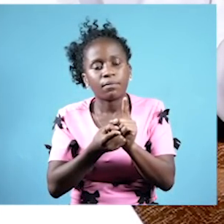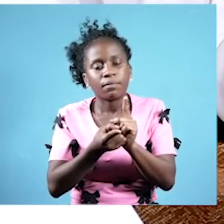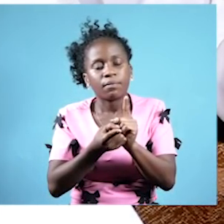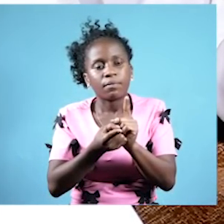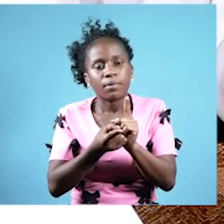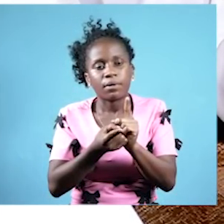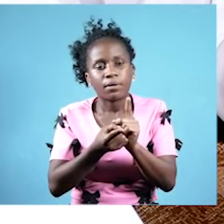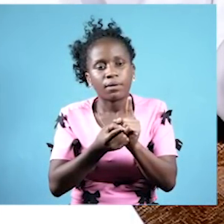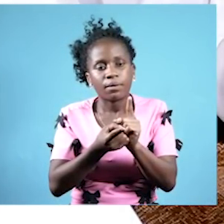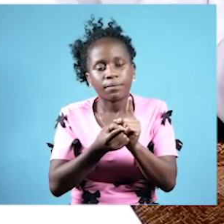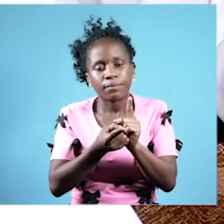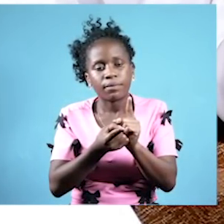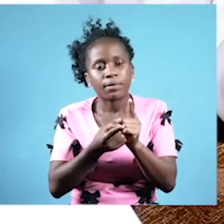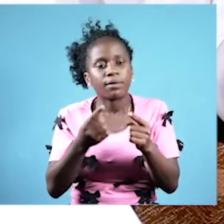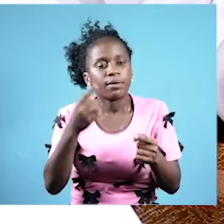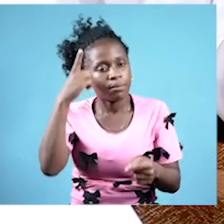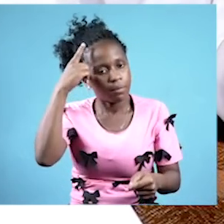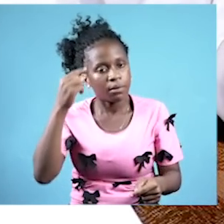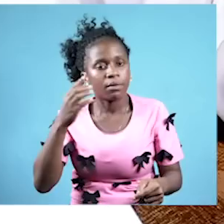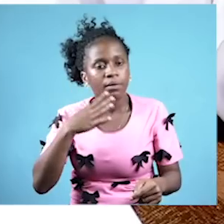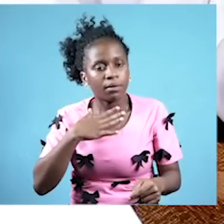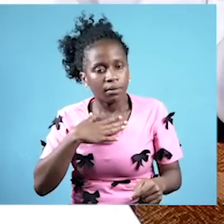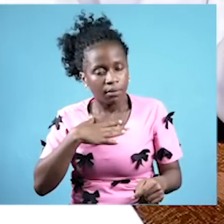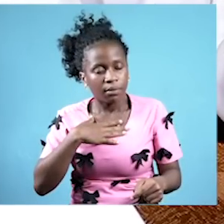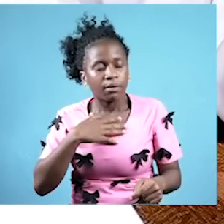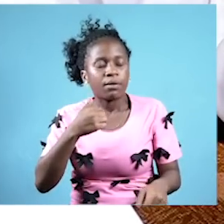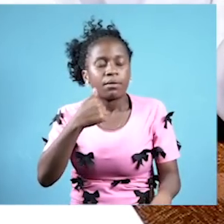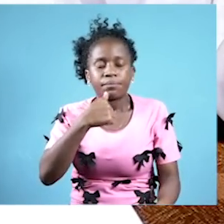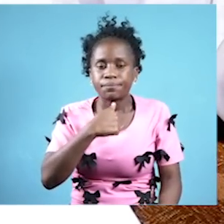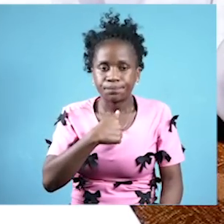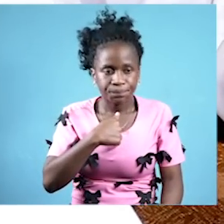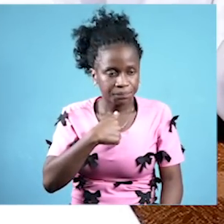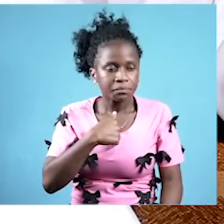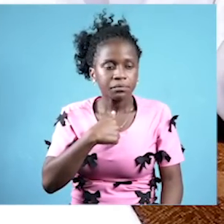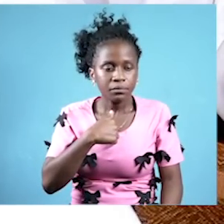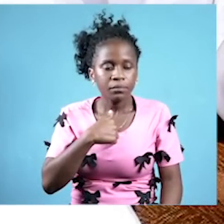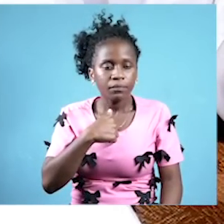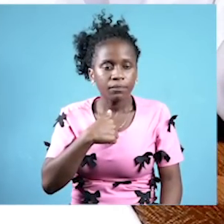Una maana gani? Nikiwa na maana mimi ni muumini